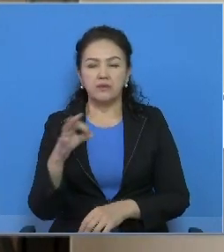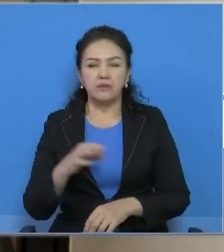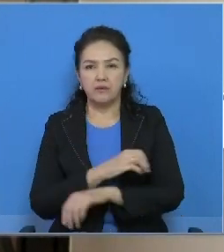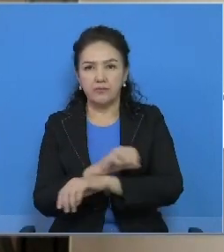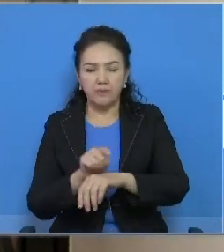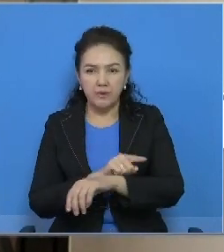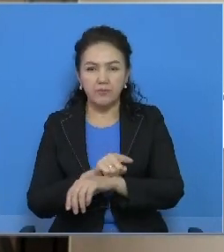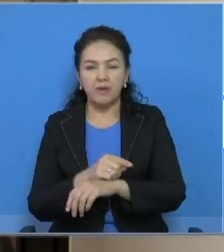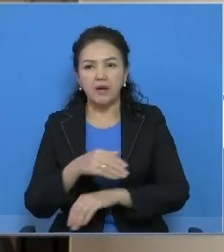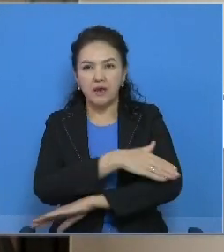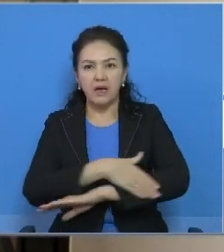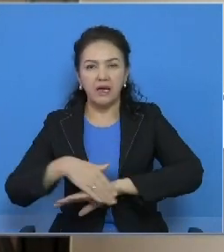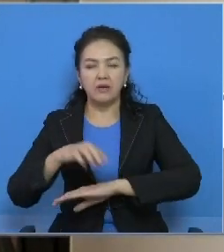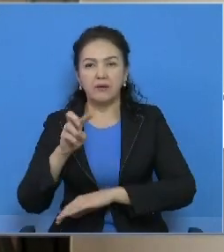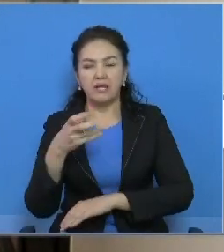әйел Нариманова көшесінің бойында